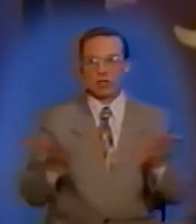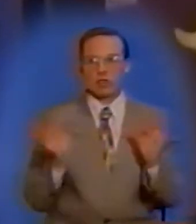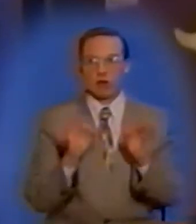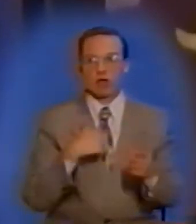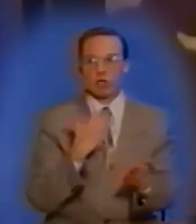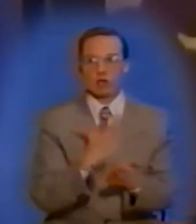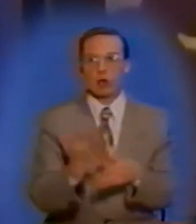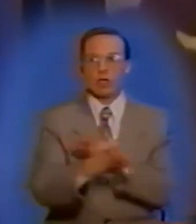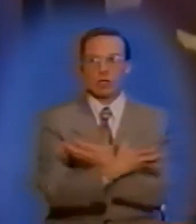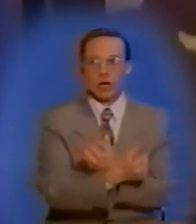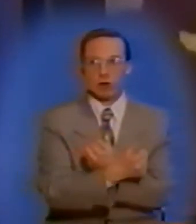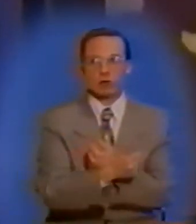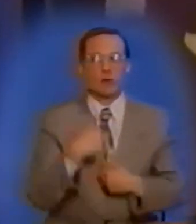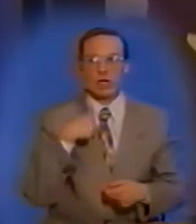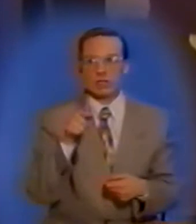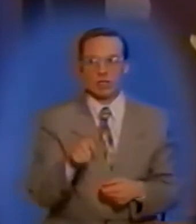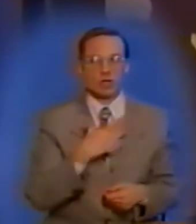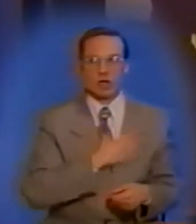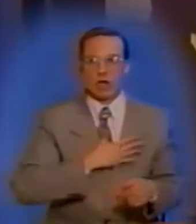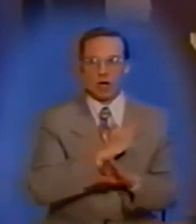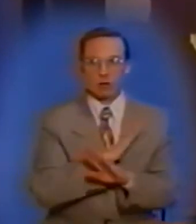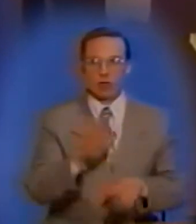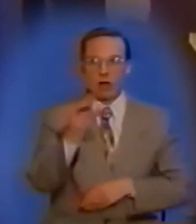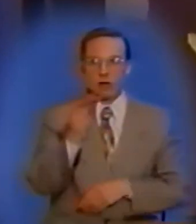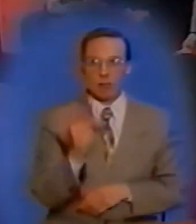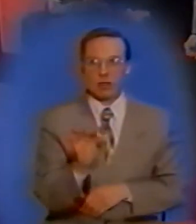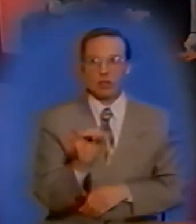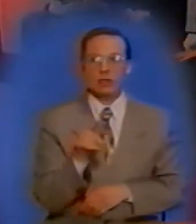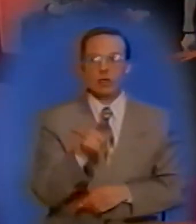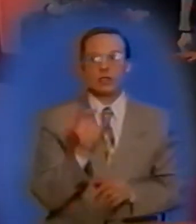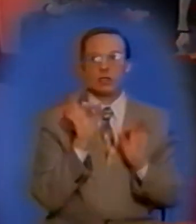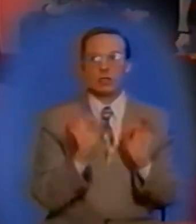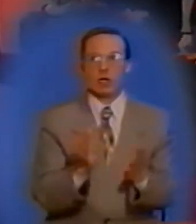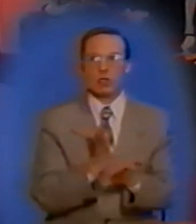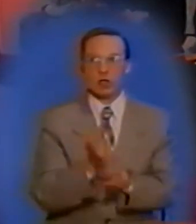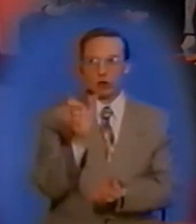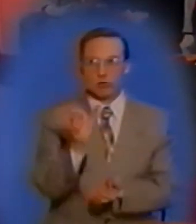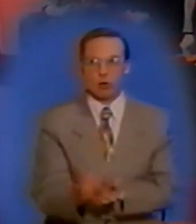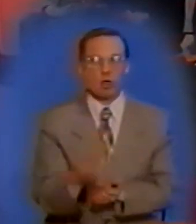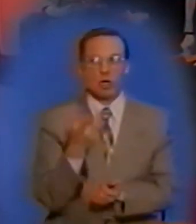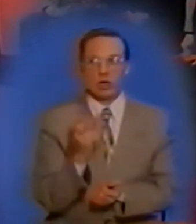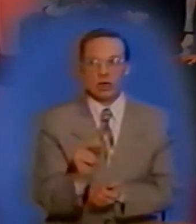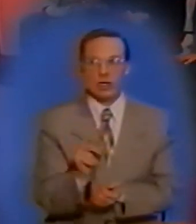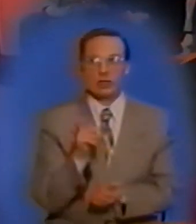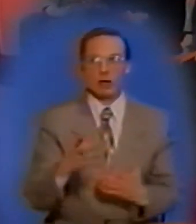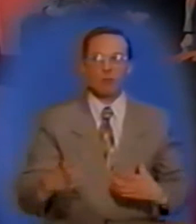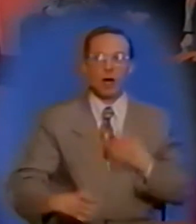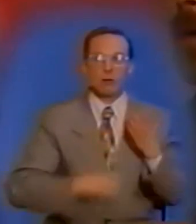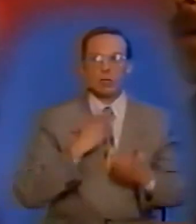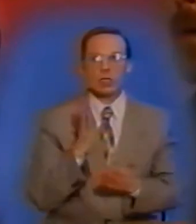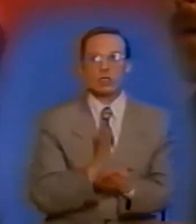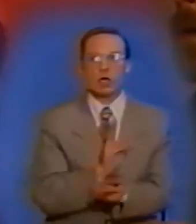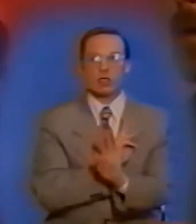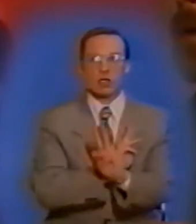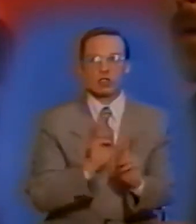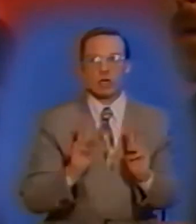aš esu gėjas. Manęs tas nejaudina. Bet tik tai tikrai yra žmogui, ne ta baimė, bet yra